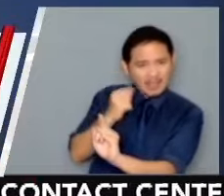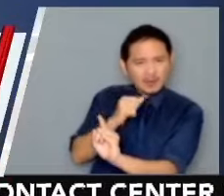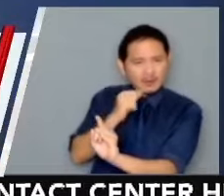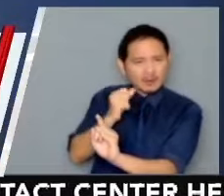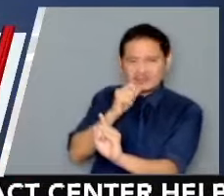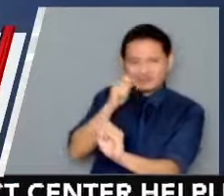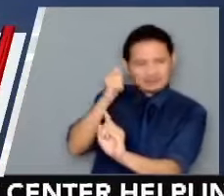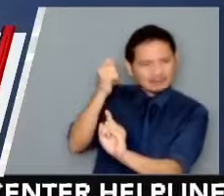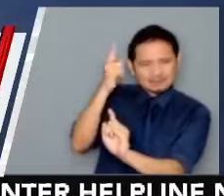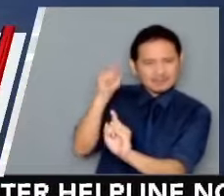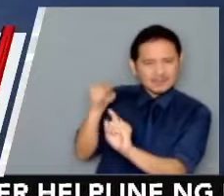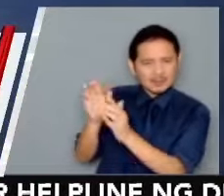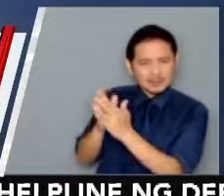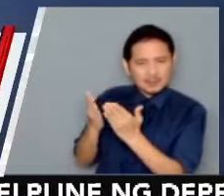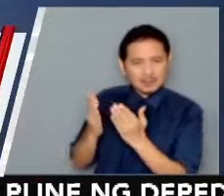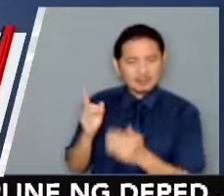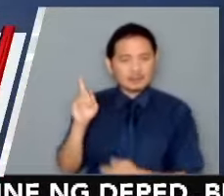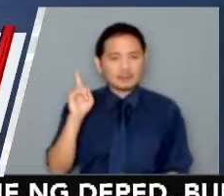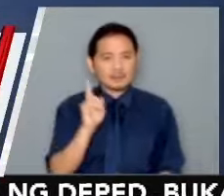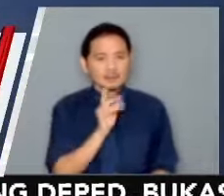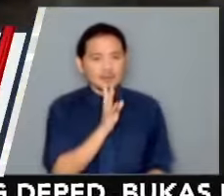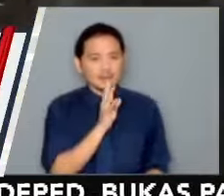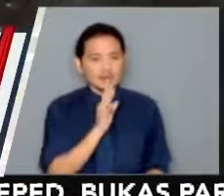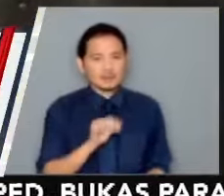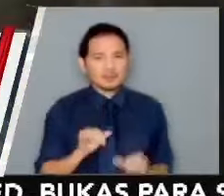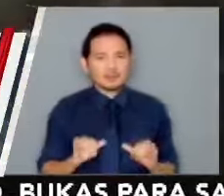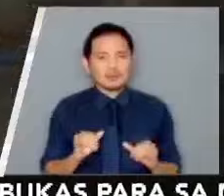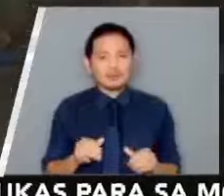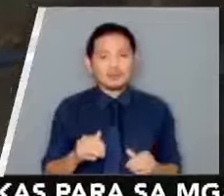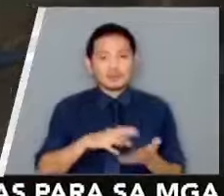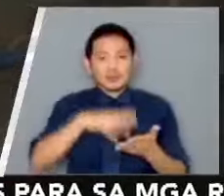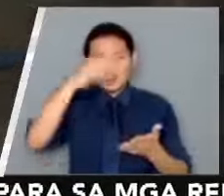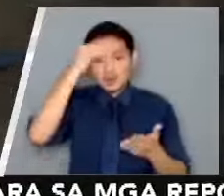magbasa at saka masaya lang po.